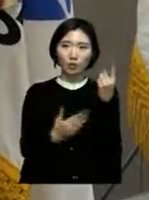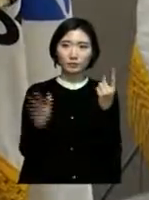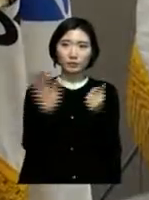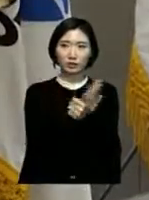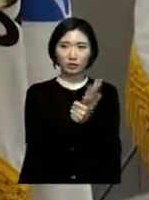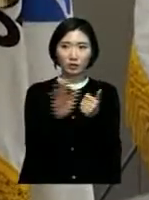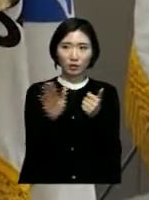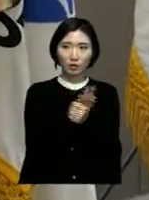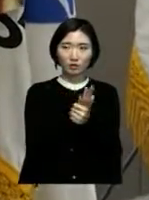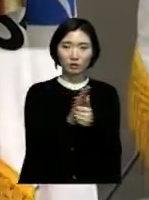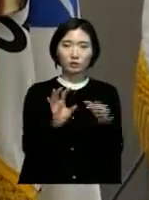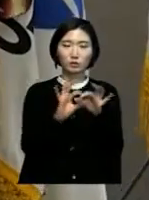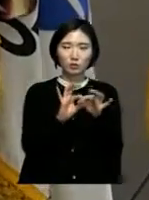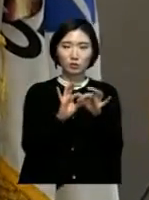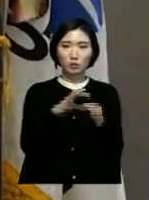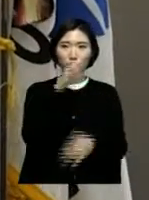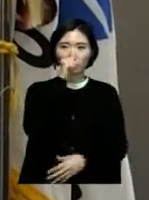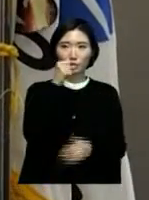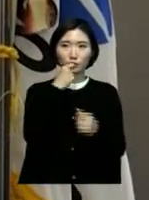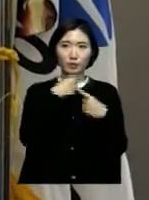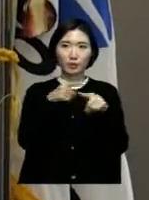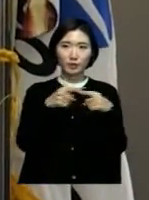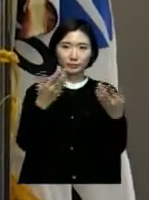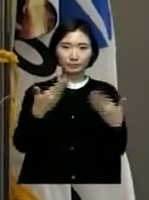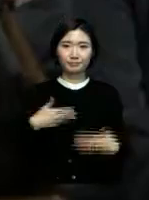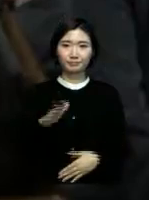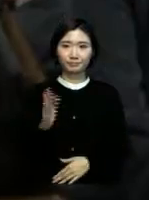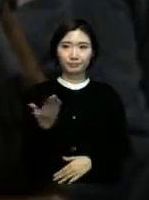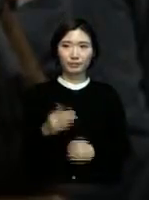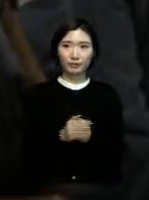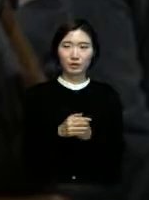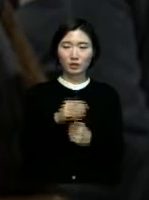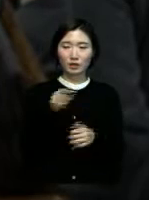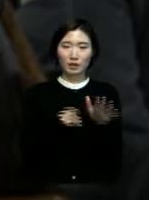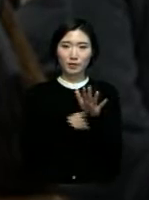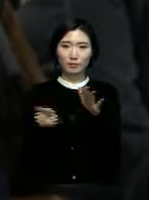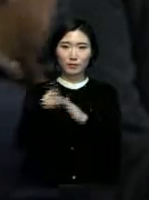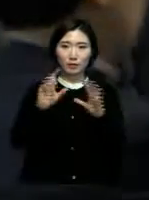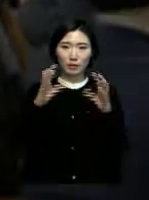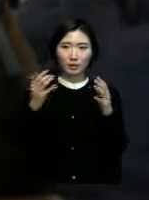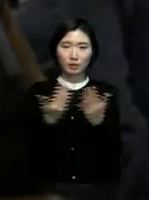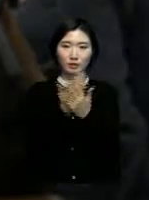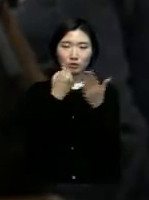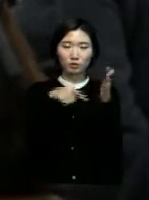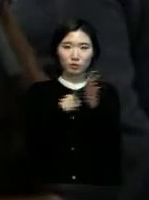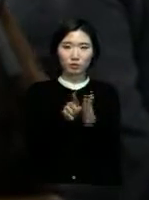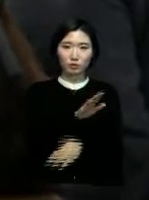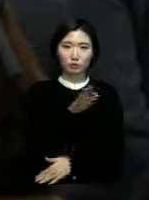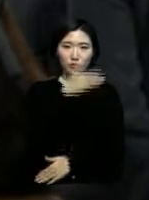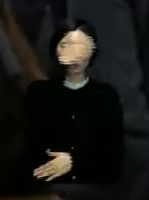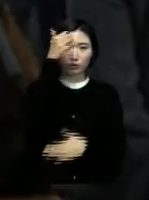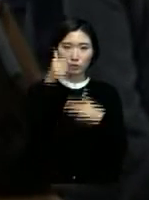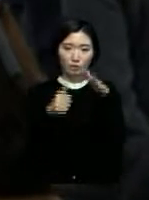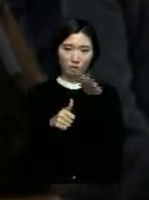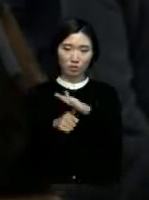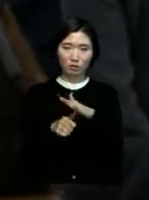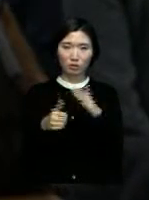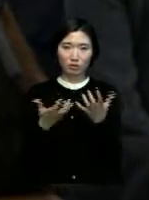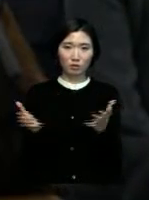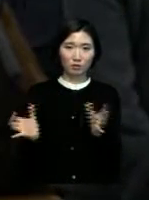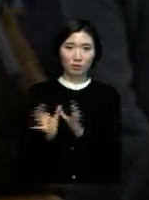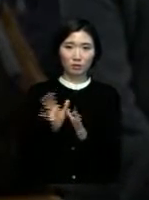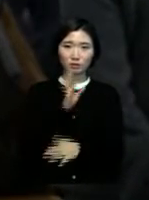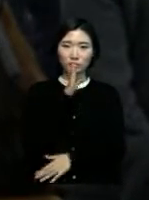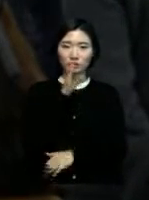체계를 구축해 좋은 평가를 받은 것으로 알려졌습니다. 선진국으로 가려면은 우리 청소년들이